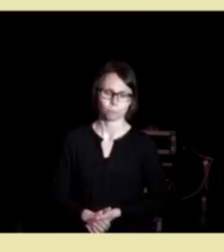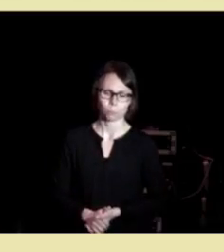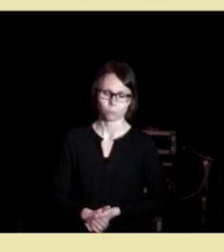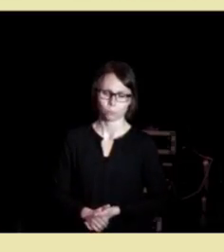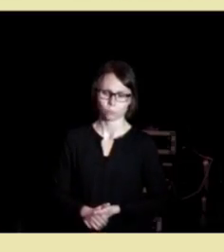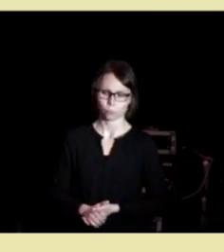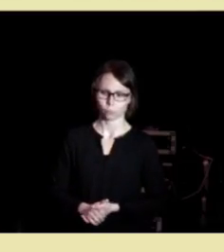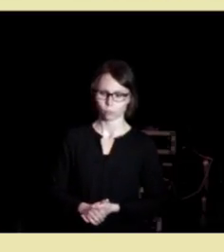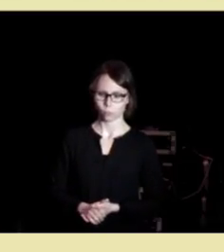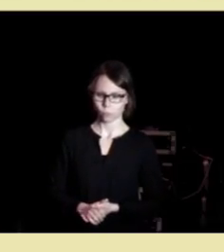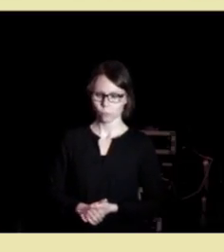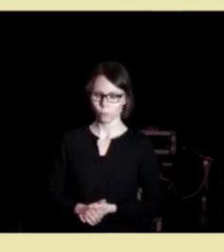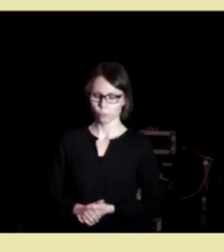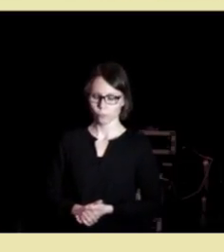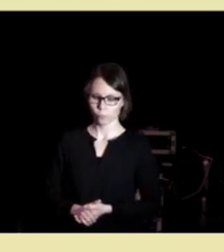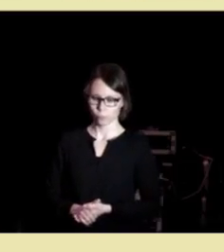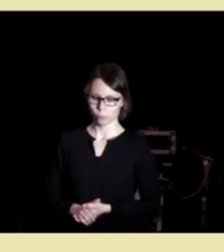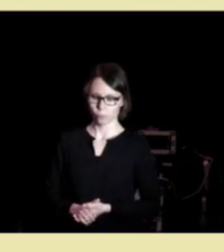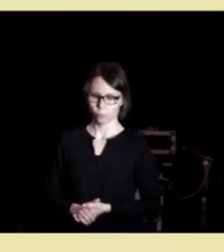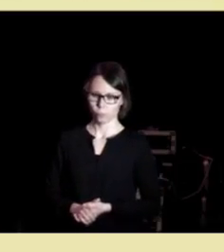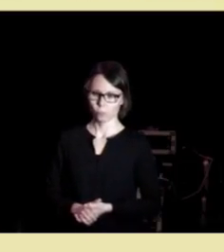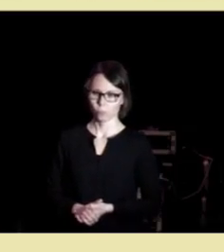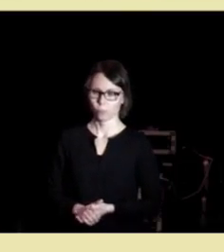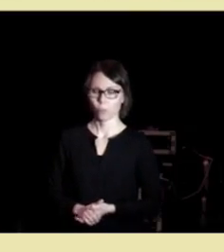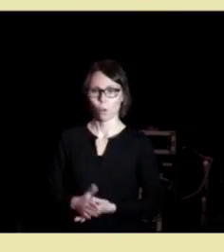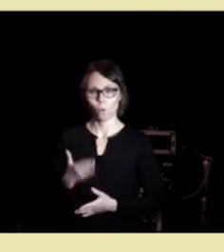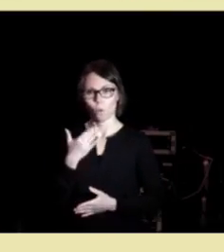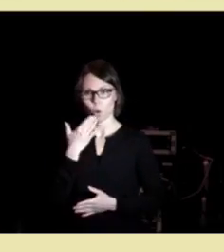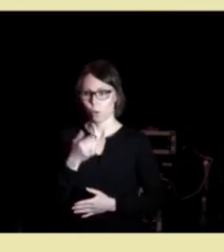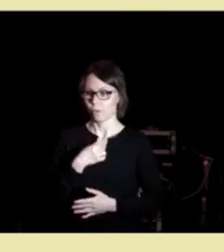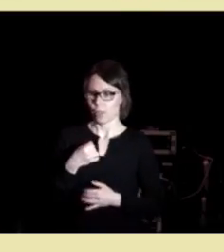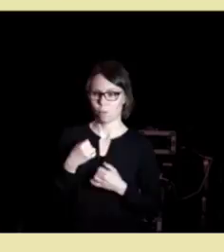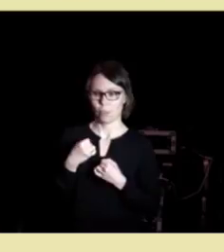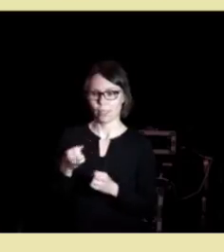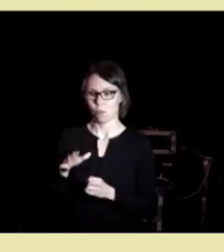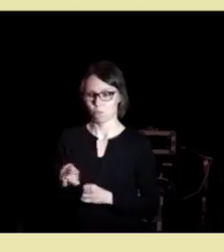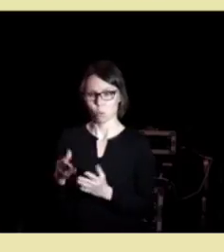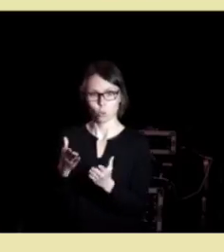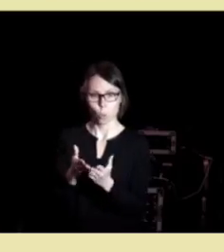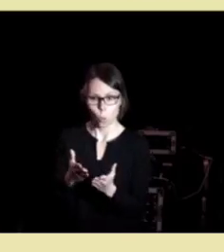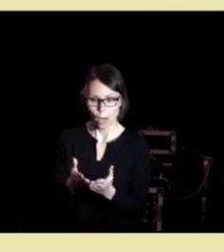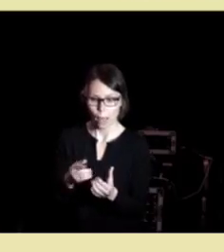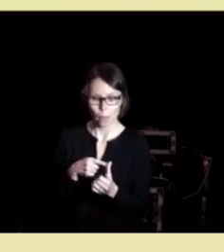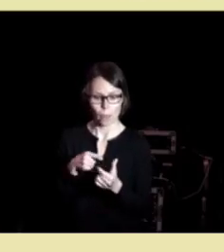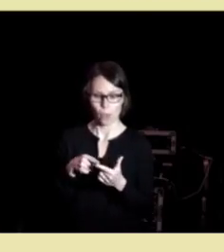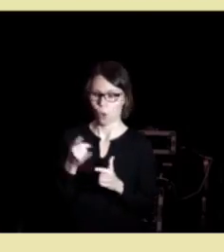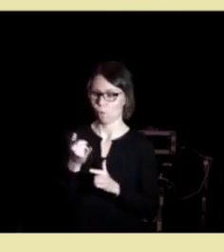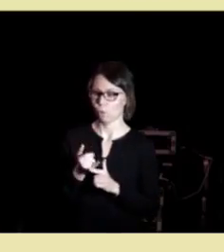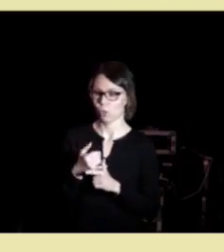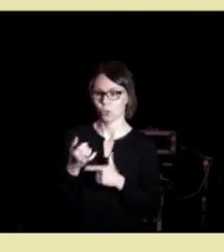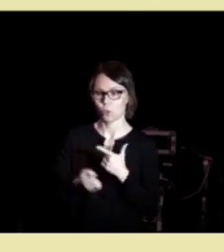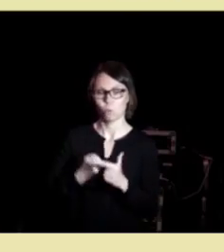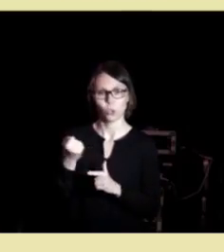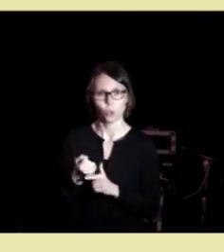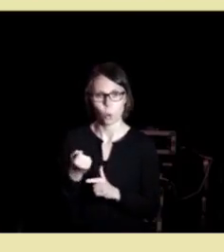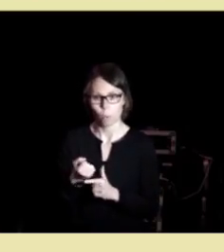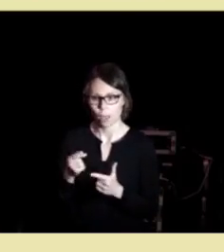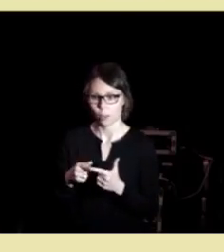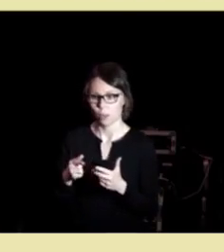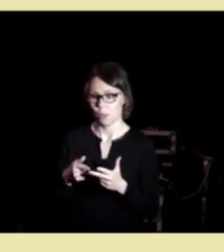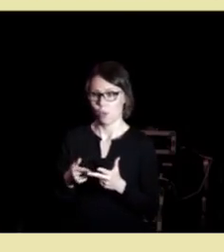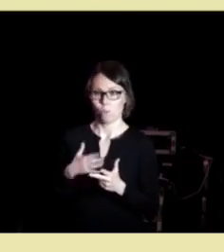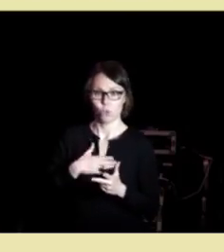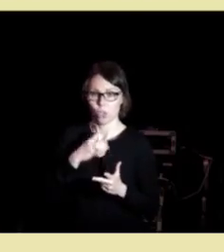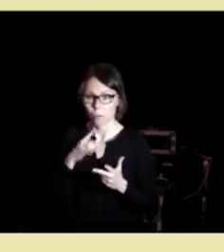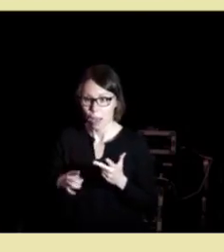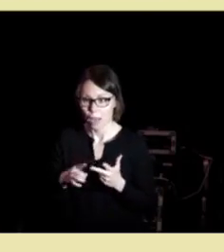Det gjelder hvor godt vi presterer på skolen. Det gjelder hvordan vi gjør det på jobben, om vi blir sykemeldt,